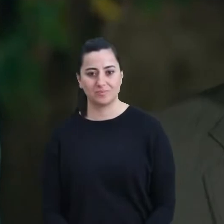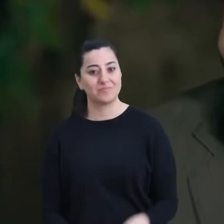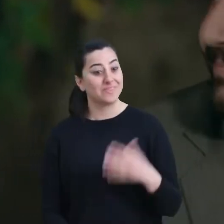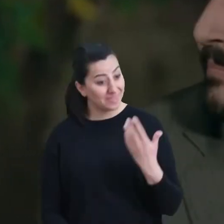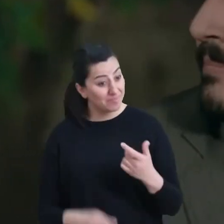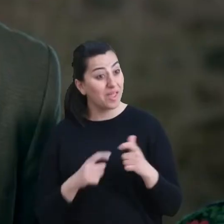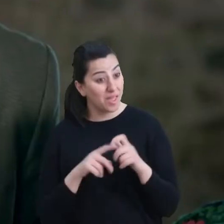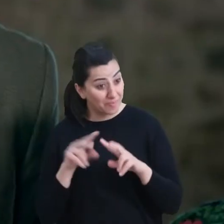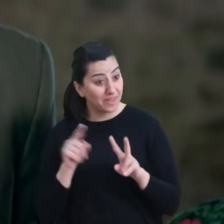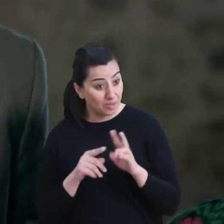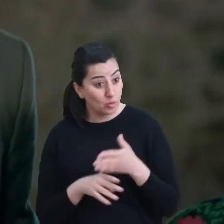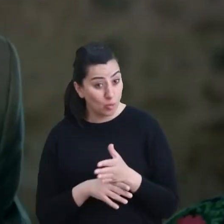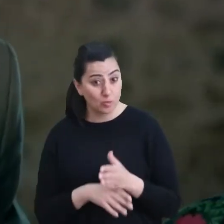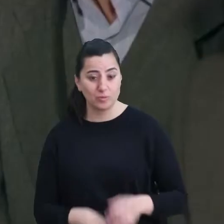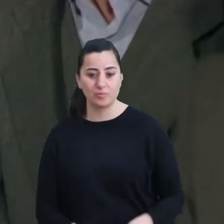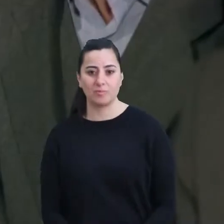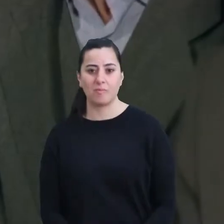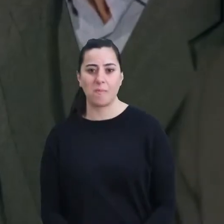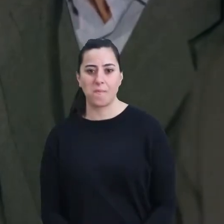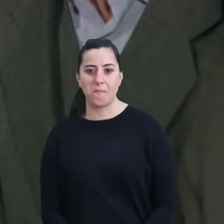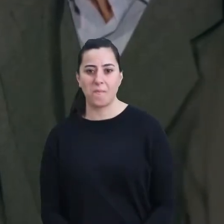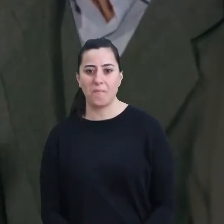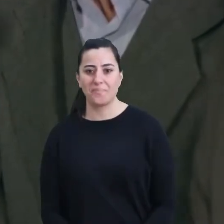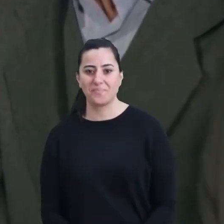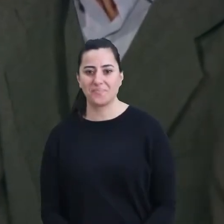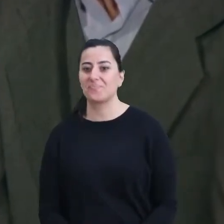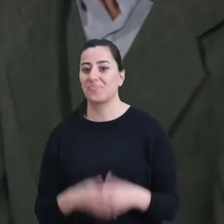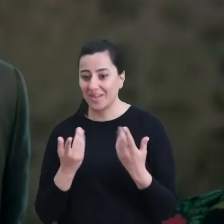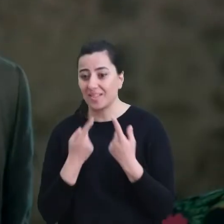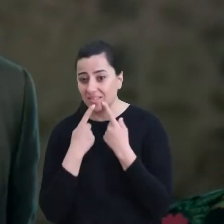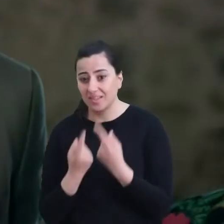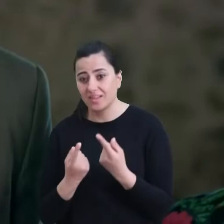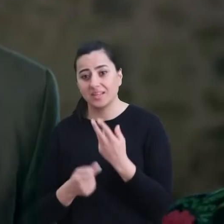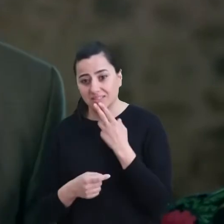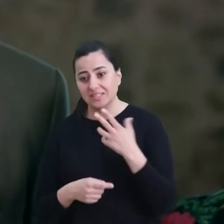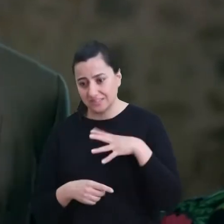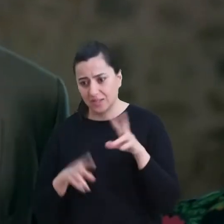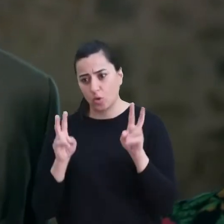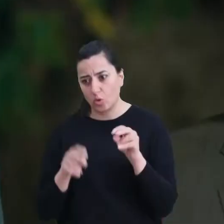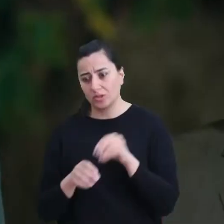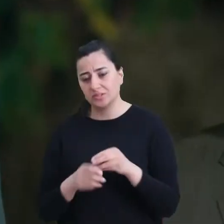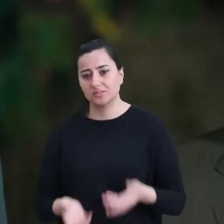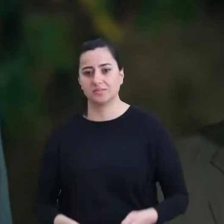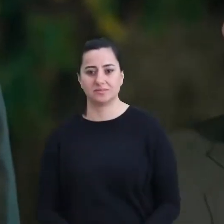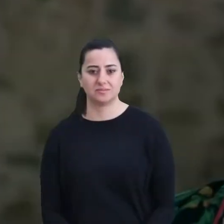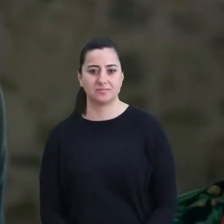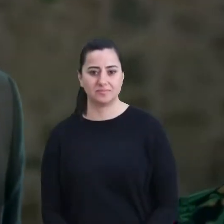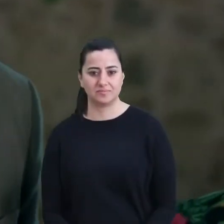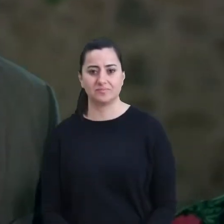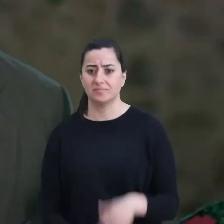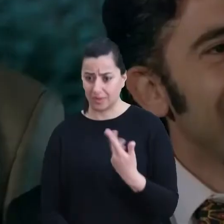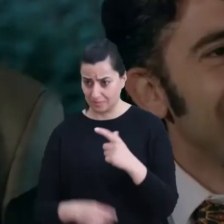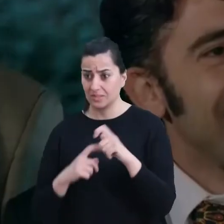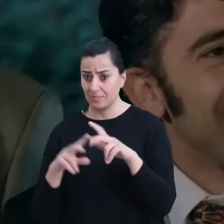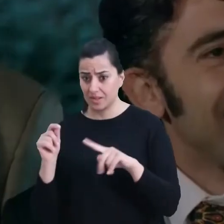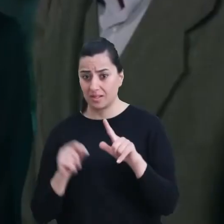Değil mi Emin? Emin'in gülüşü donuverdi. Öyle din geçti be. Kız isteme meselesiydin. Değil mi